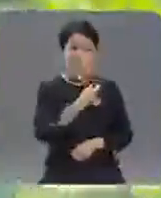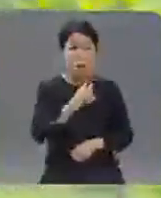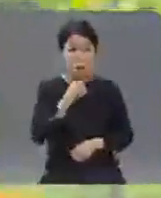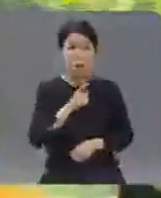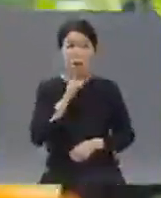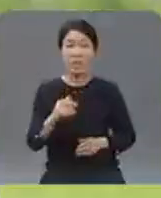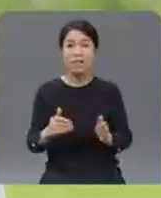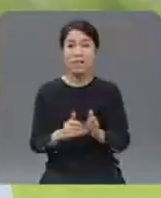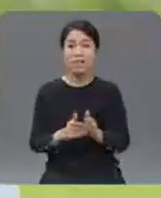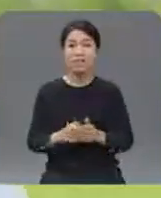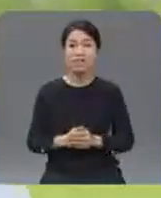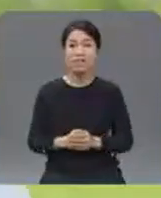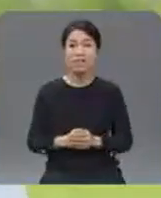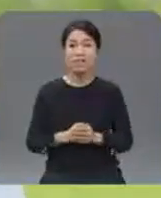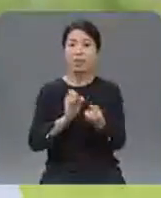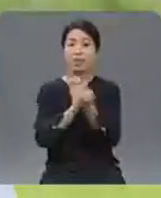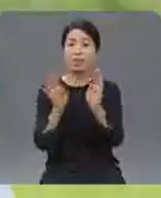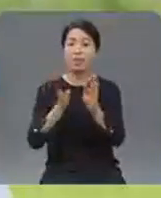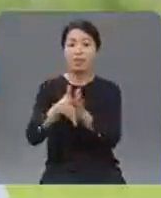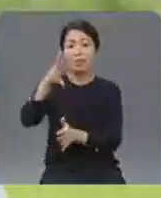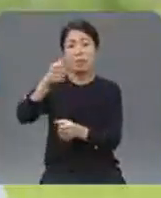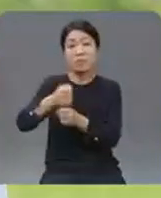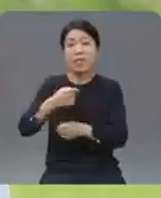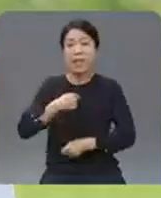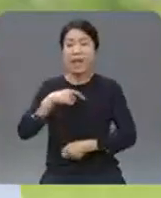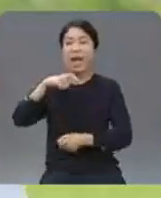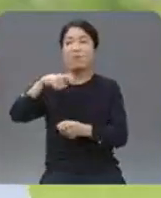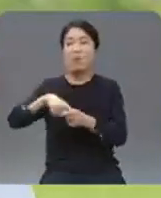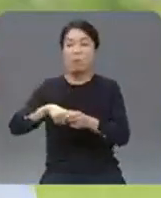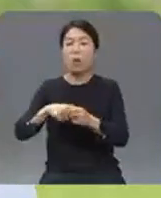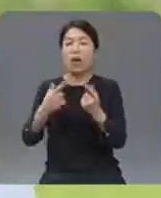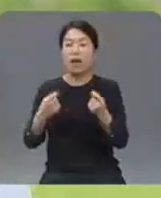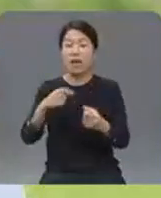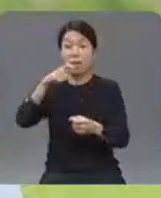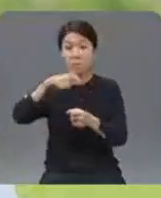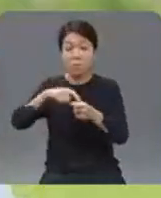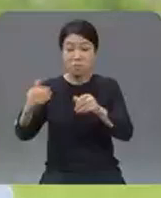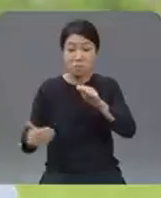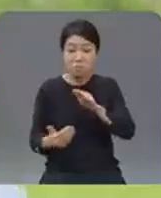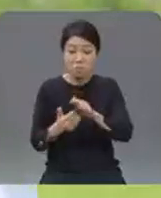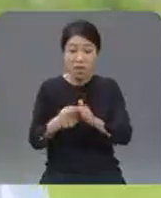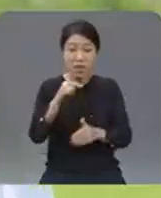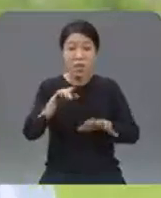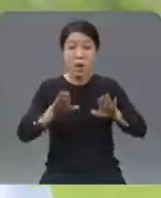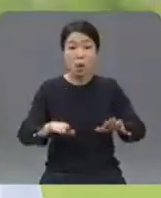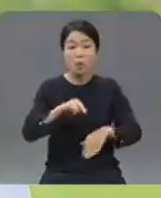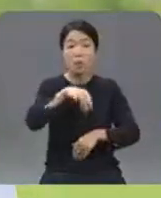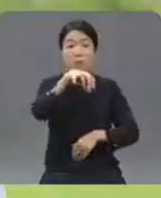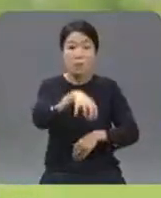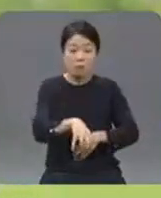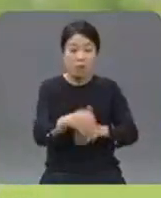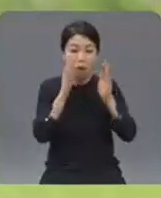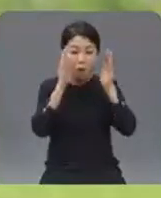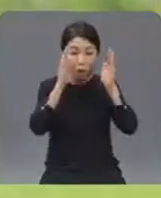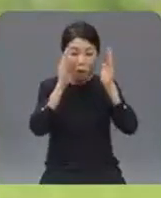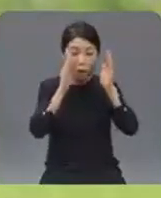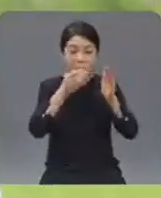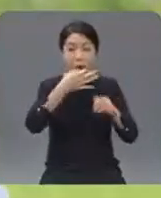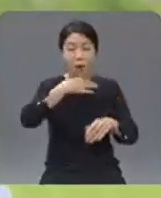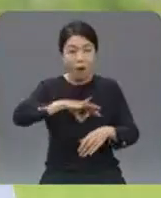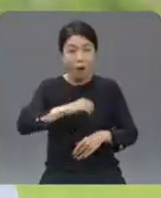말했습니다 정원도시를 만들겠다는게 저희 목표인데 그런 그 목표를 달성하는데